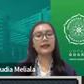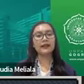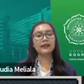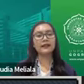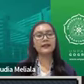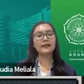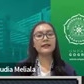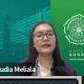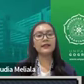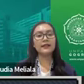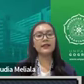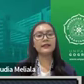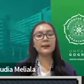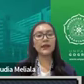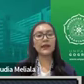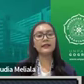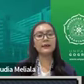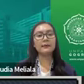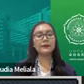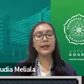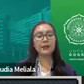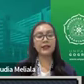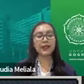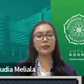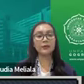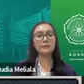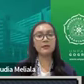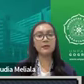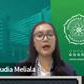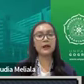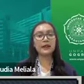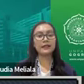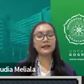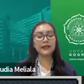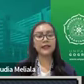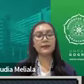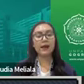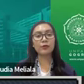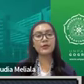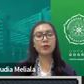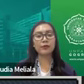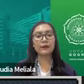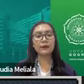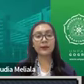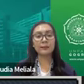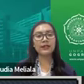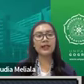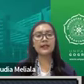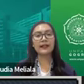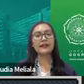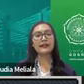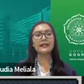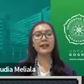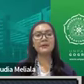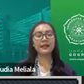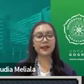Nah, di sini disampaikan dalam pendapat ini saya kutip bahwa ini merangkum sebetulnya betapa